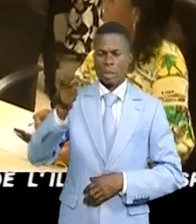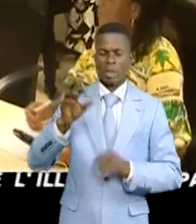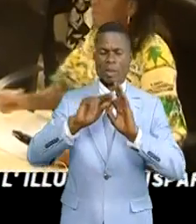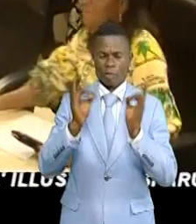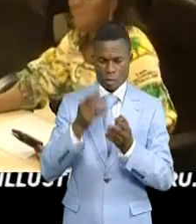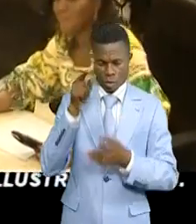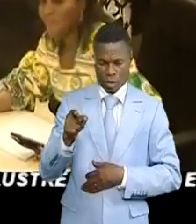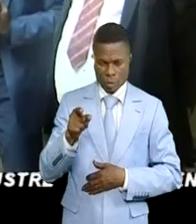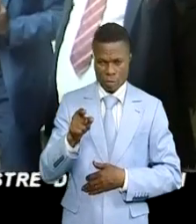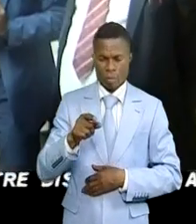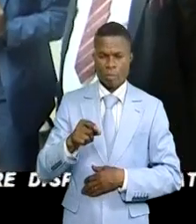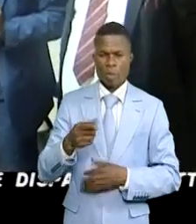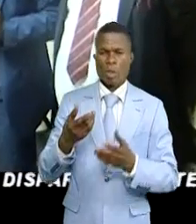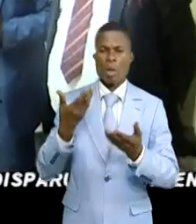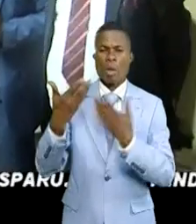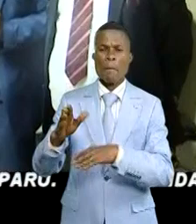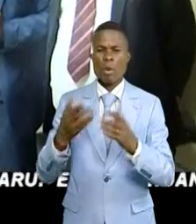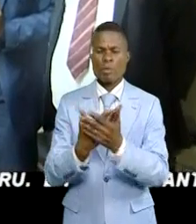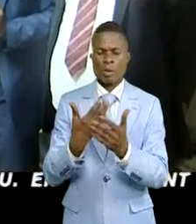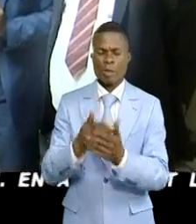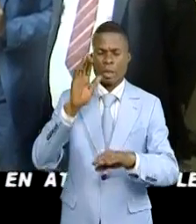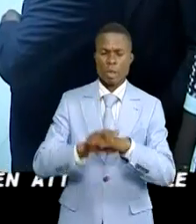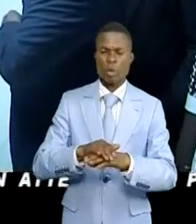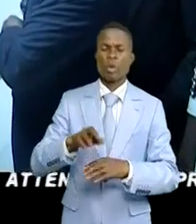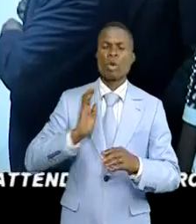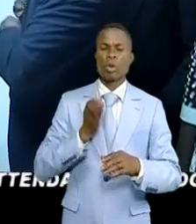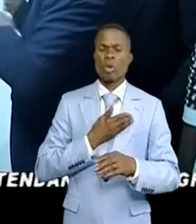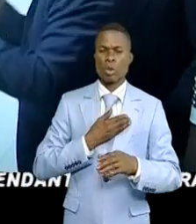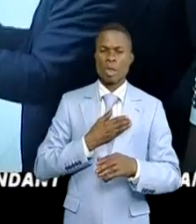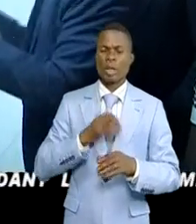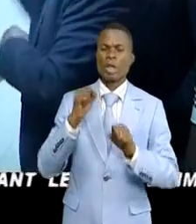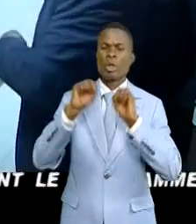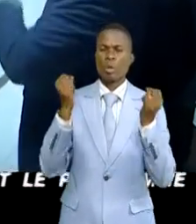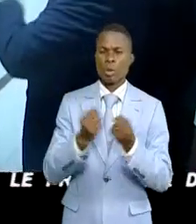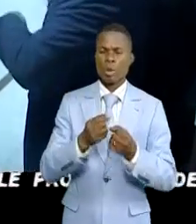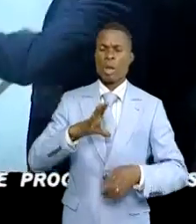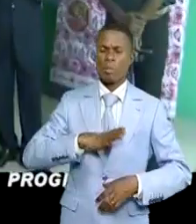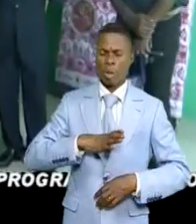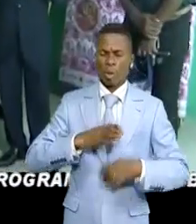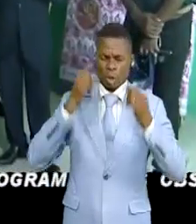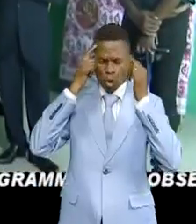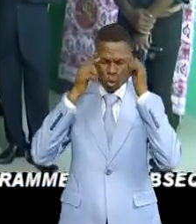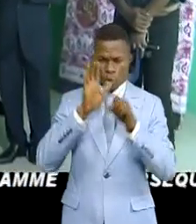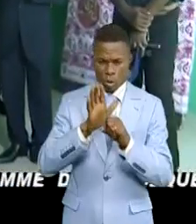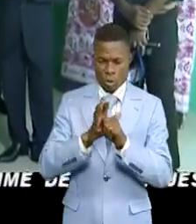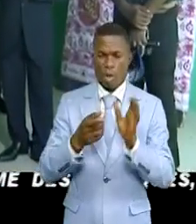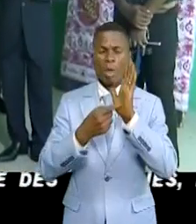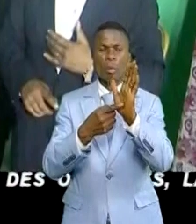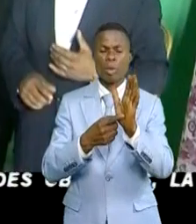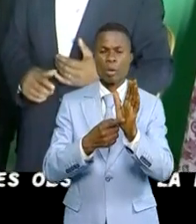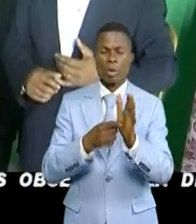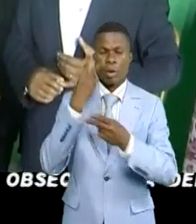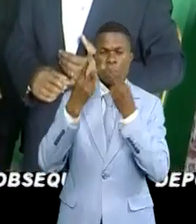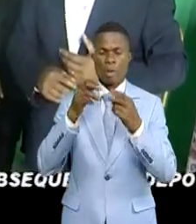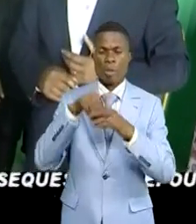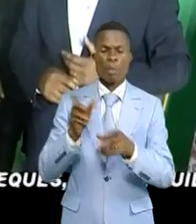famille. Un départ brutal qui chagrine la RTNC. Autant d'amour, la gaieté dans la convivialité ont caractérisé votre passage